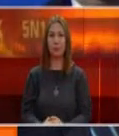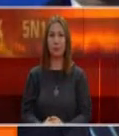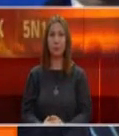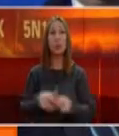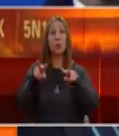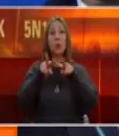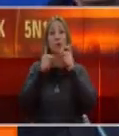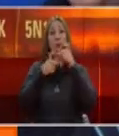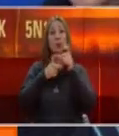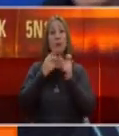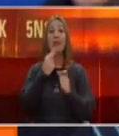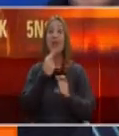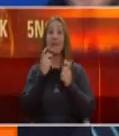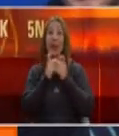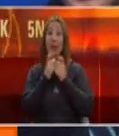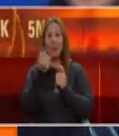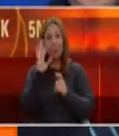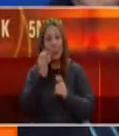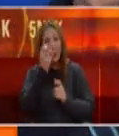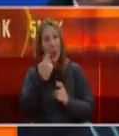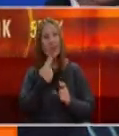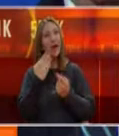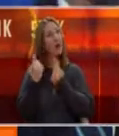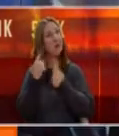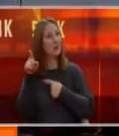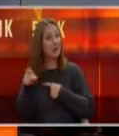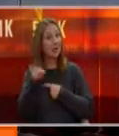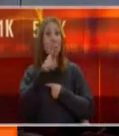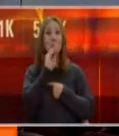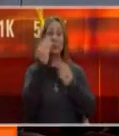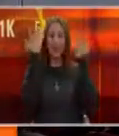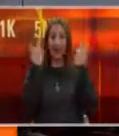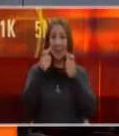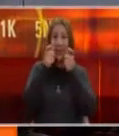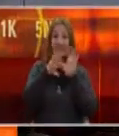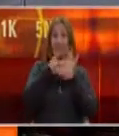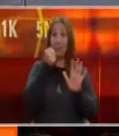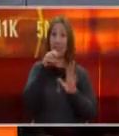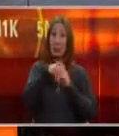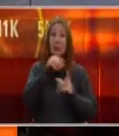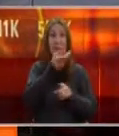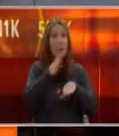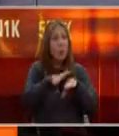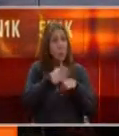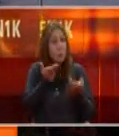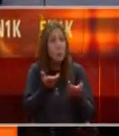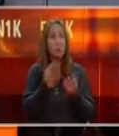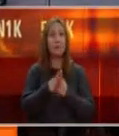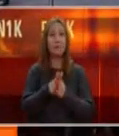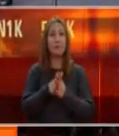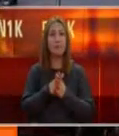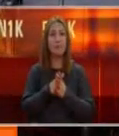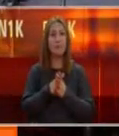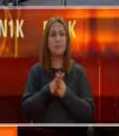Muş Kadın Derneği, biraz önce Güler Hanım'la bahsetmiştik. Çocuk gelinler konusuna dikkat çekmek için siz ev ev dolaşıyorsunuz. Neler yapıyorsunuz acaba?